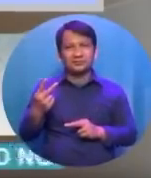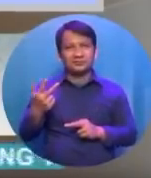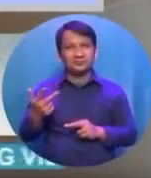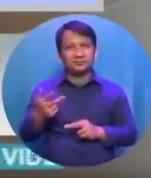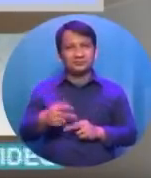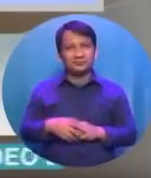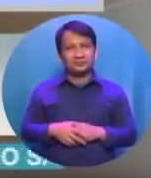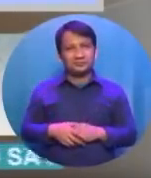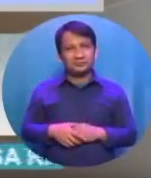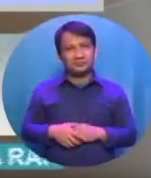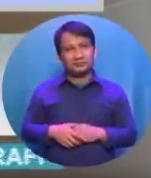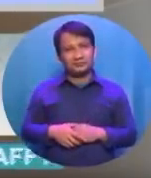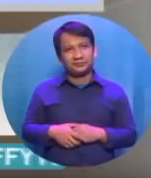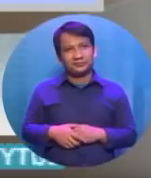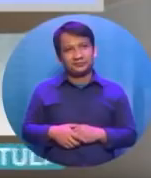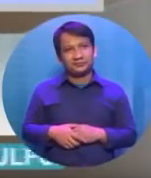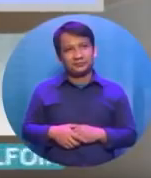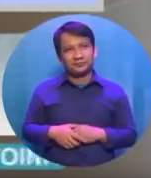1, 2, 3.